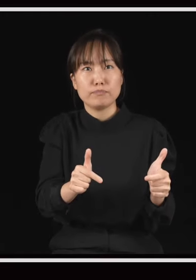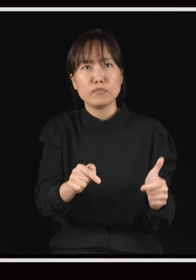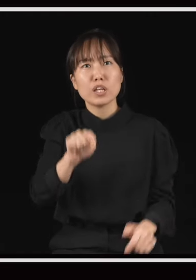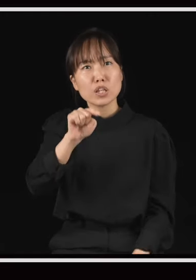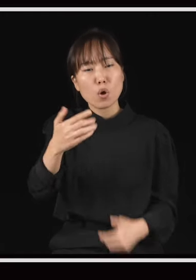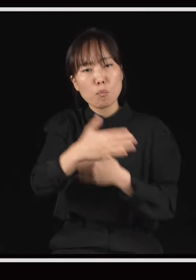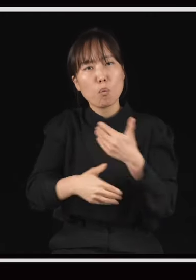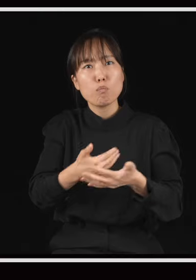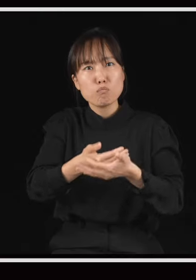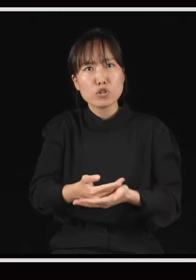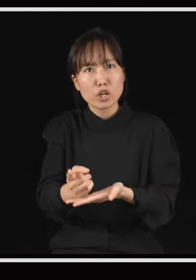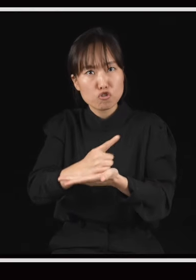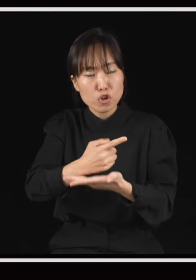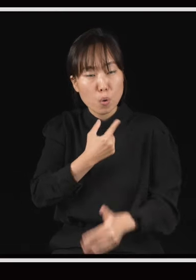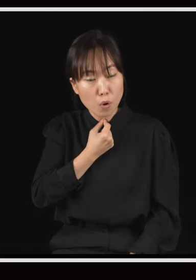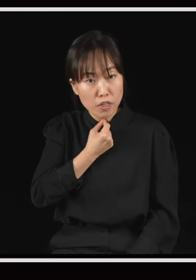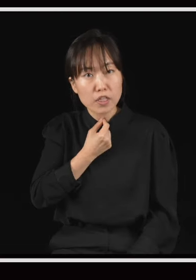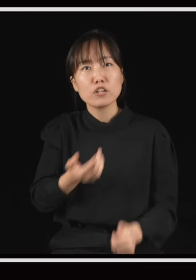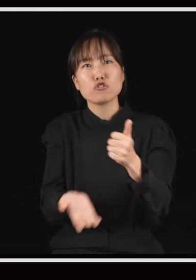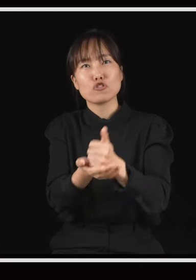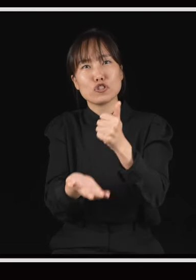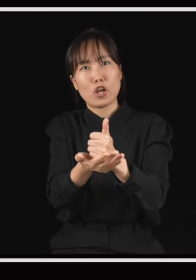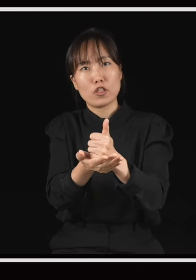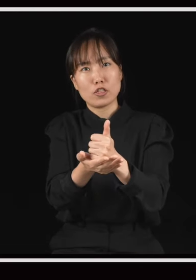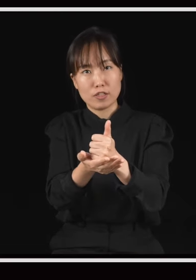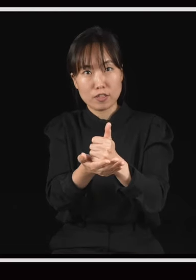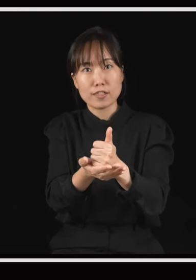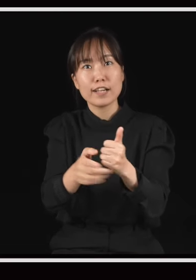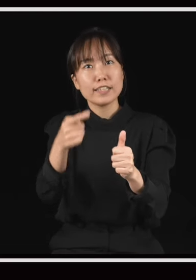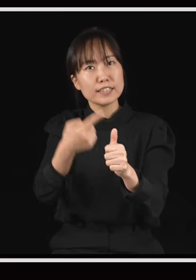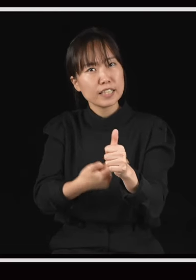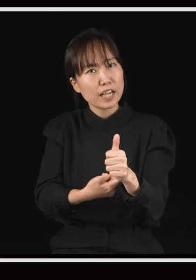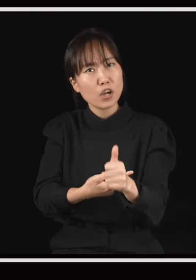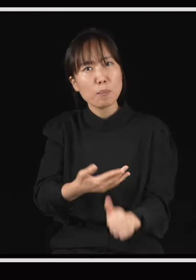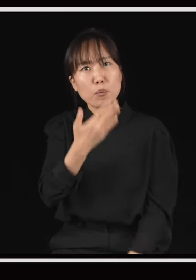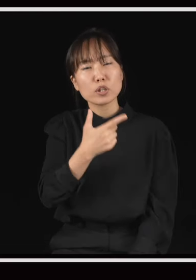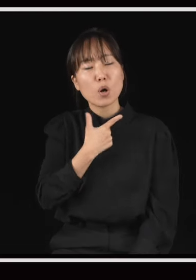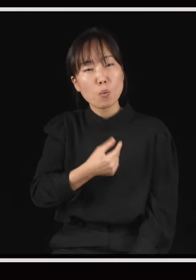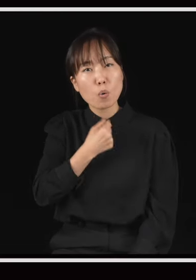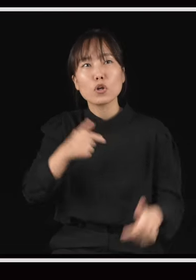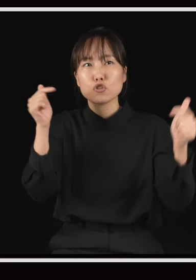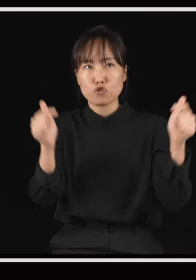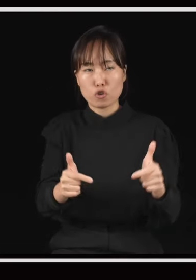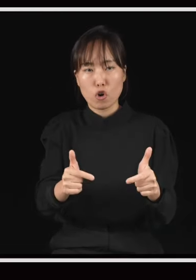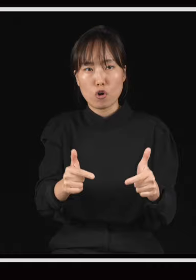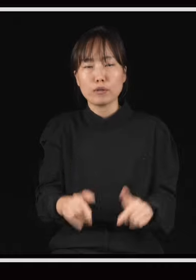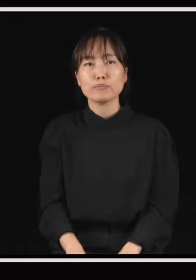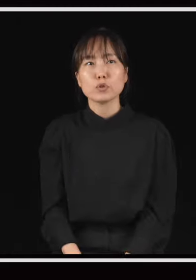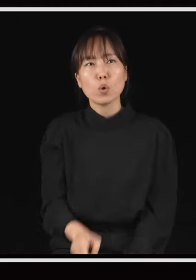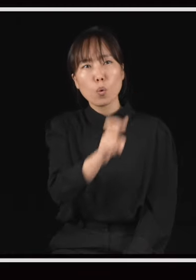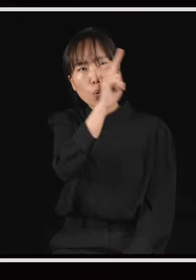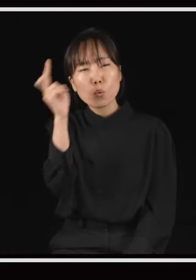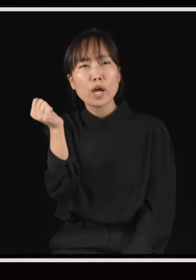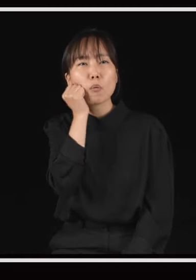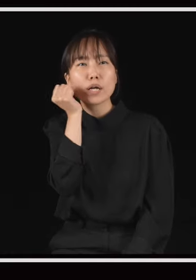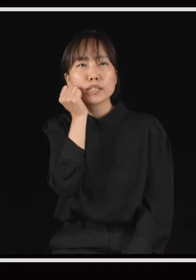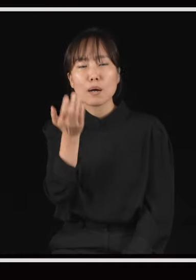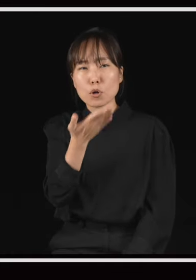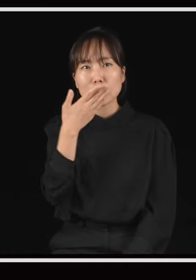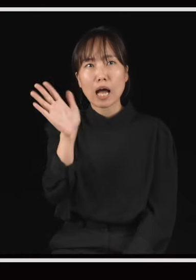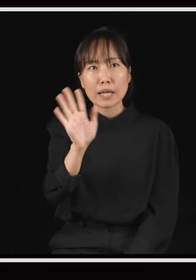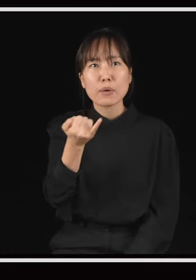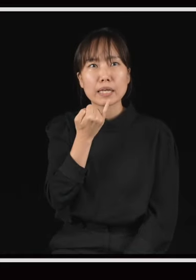하면요. 그렇게 되면은 일단은 식욕이 좀 정상적으로 돌아옵니다. 오후에 간식을 안 먹을 수가